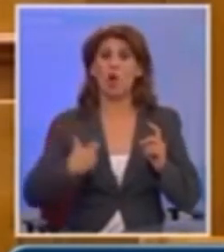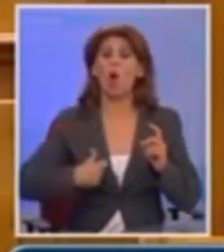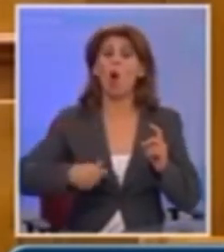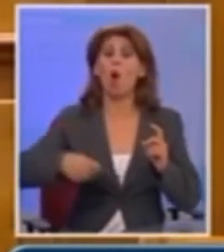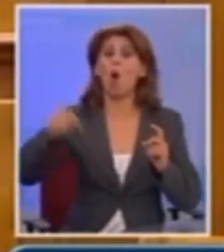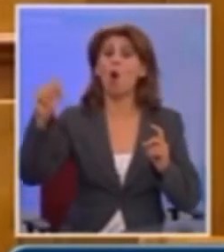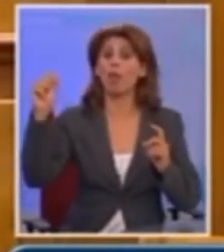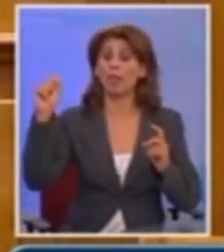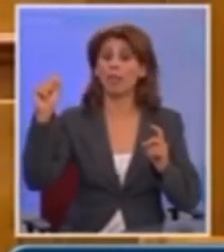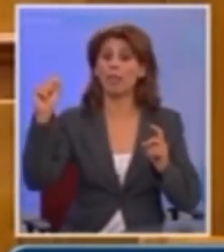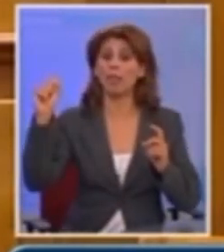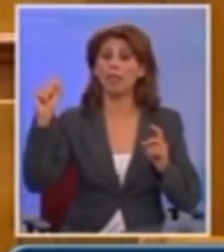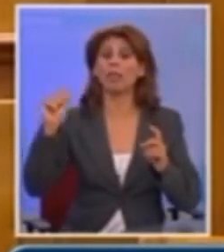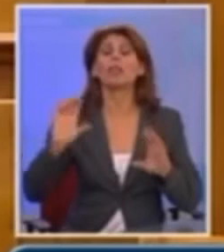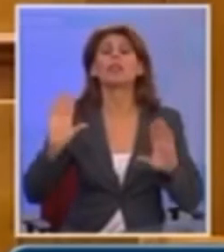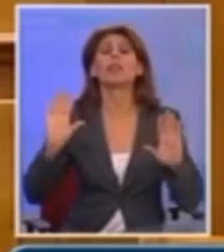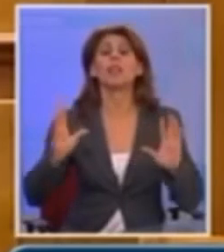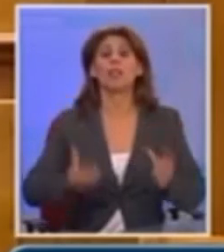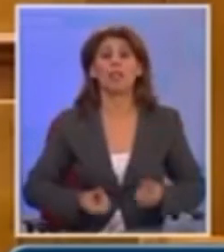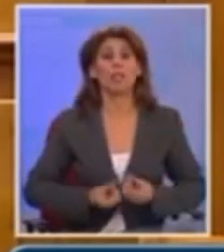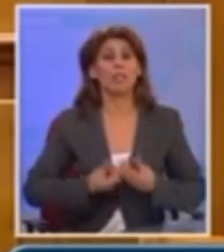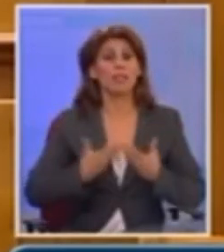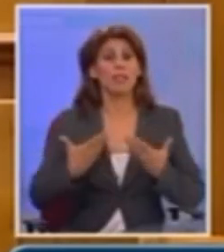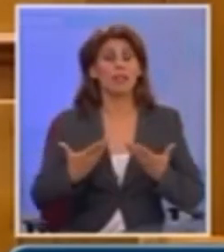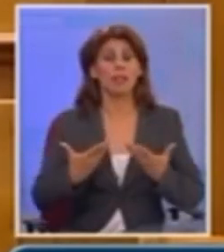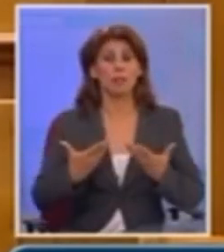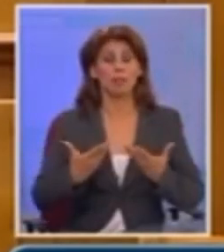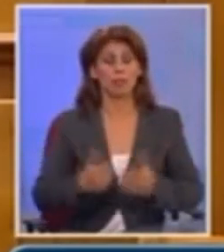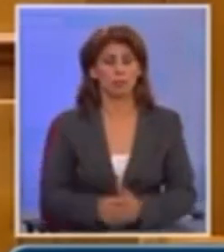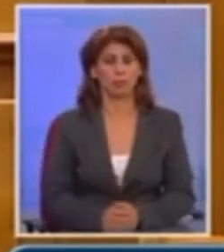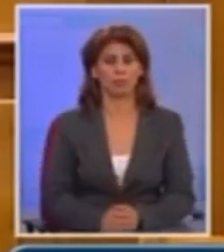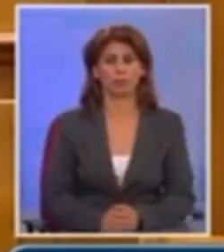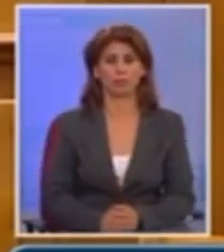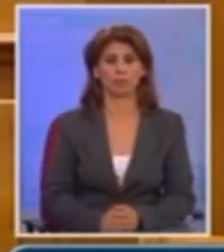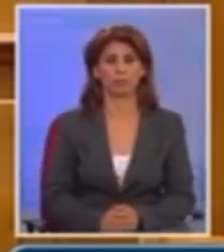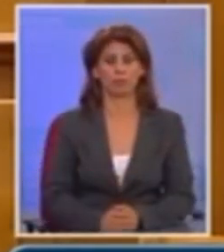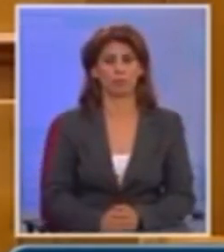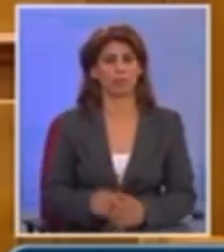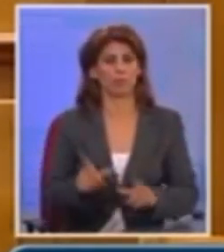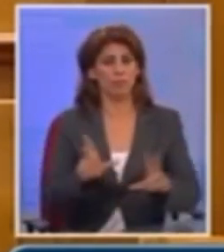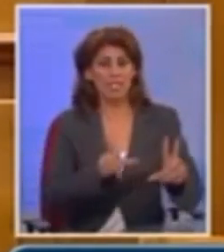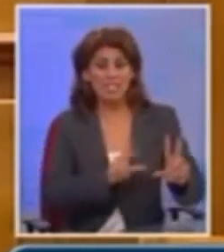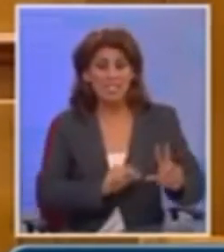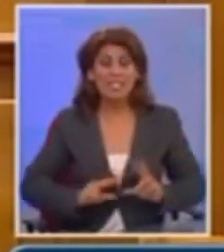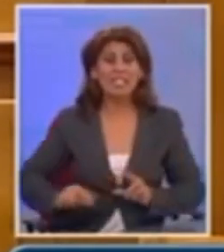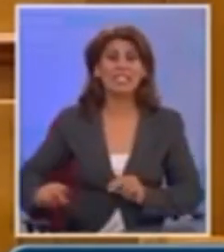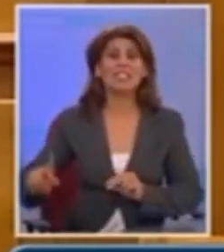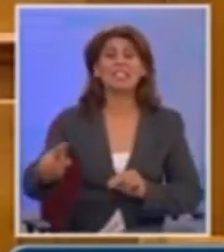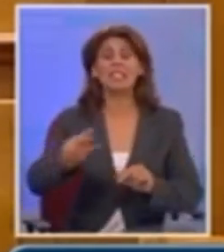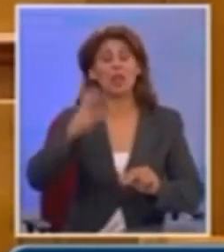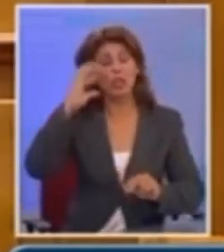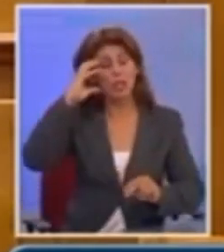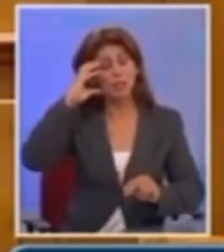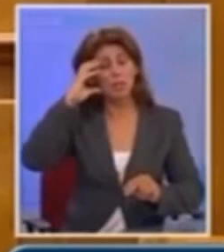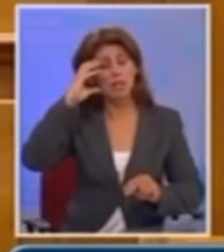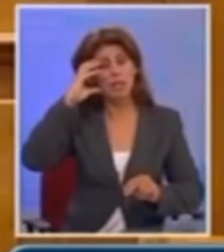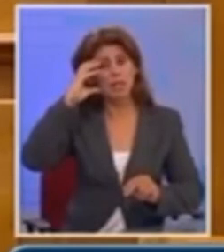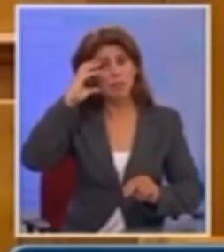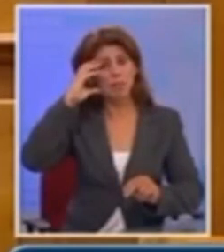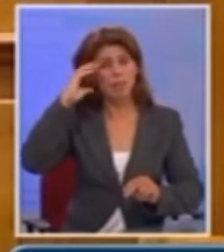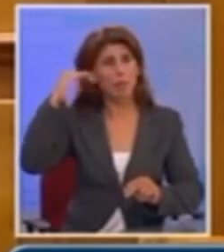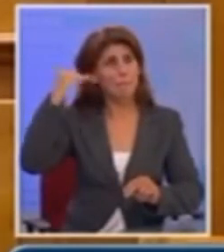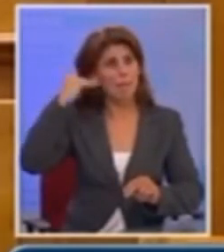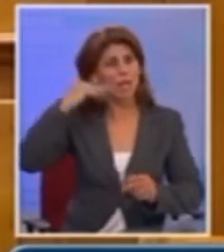όχι και δεν αισθάνονται εγγεγραμμένοι στη συλλογική μας μνήμη την